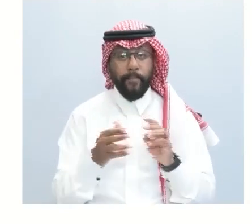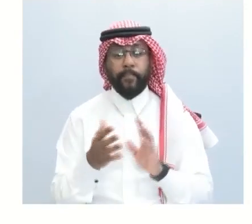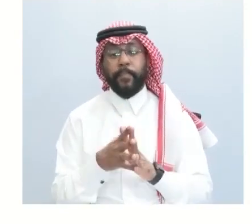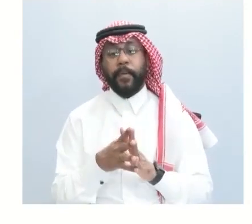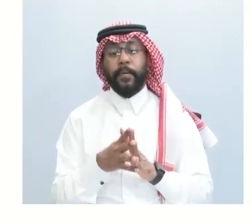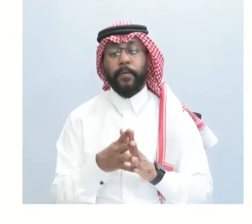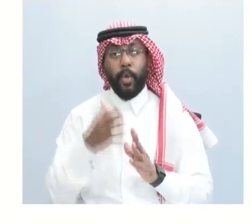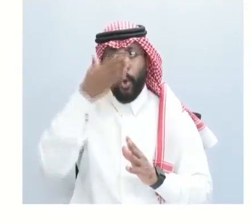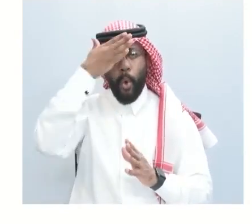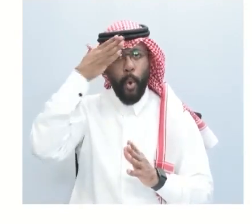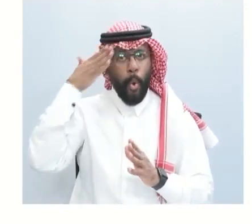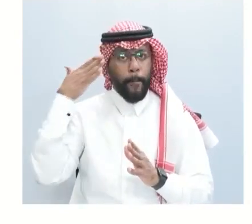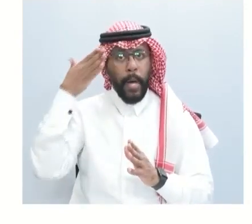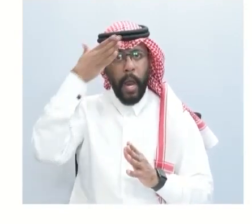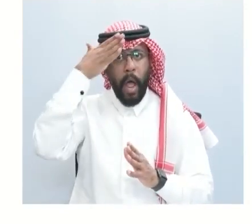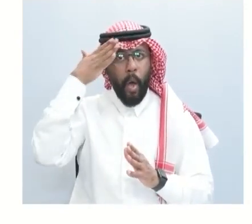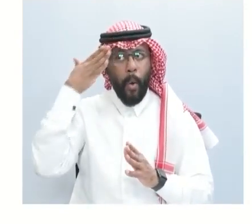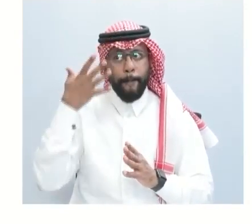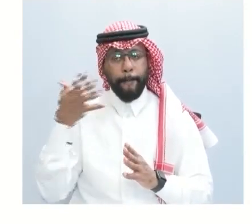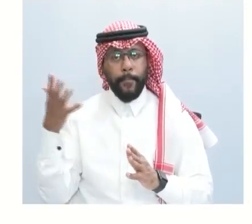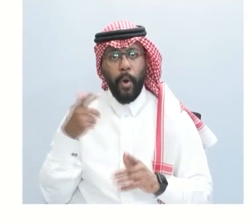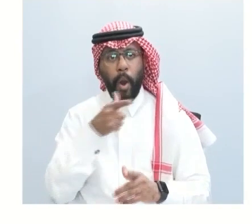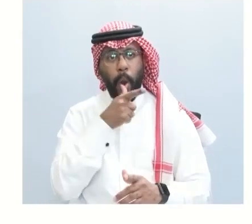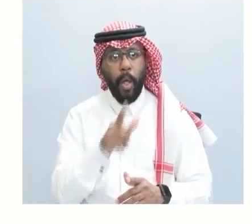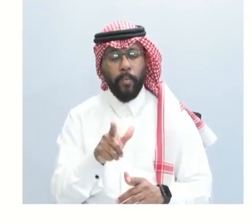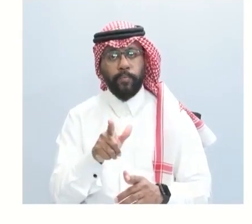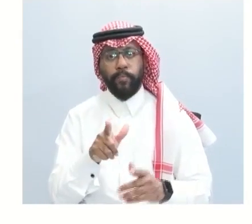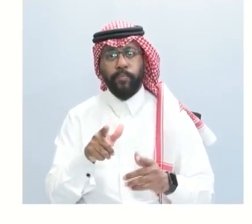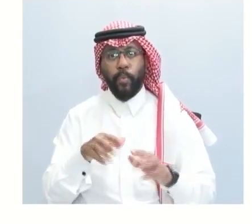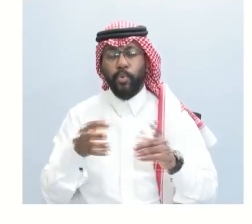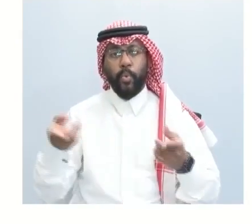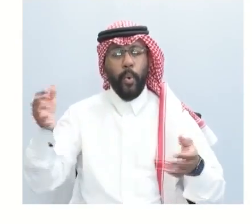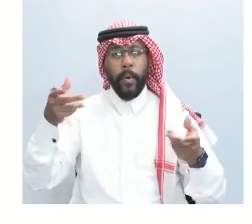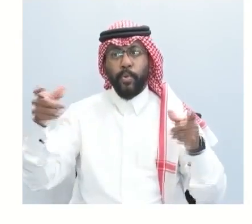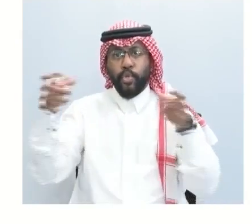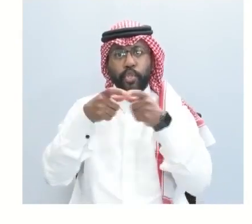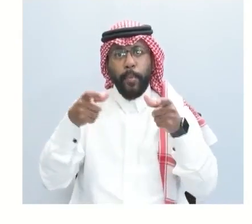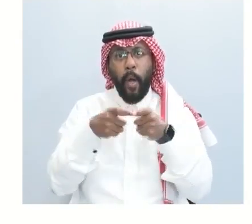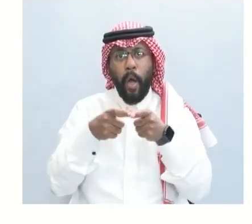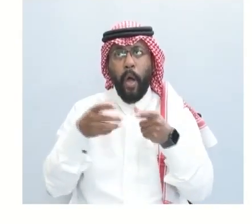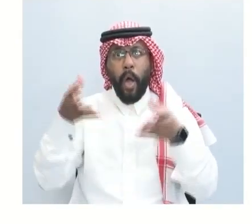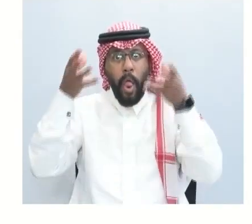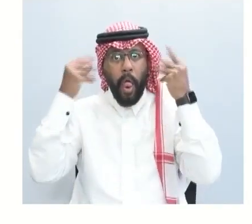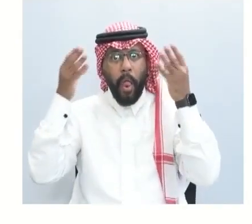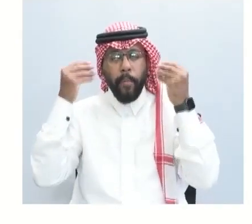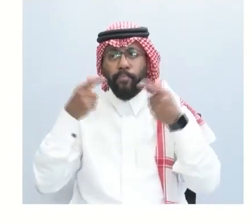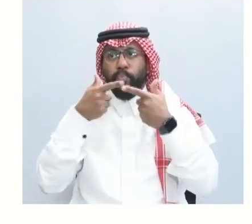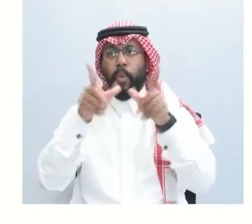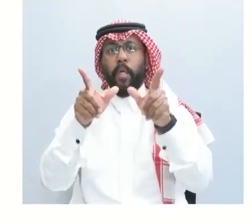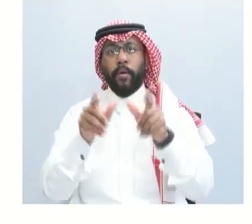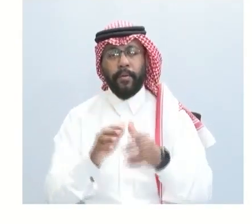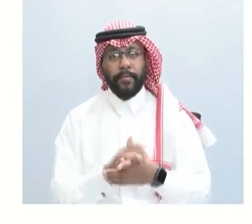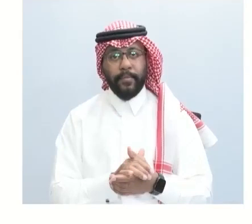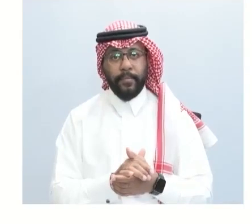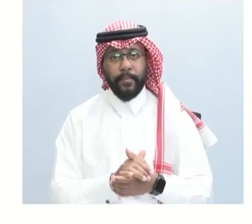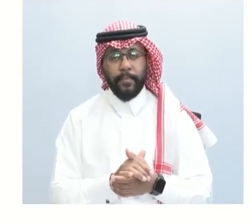احد الخبراء هنا احد الخبراء يقدم ورقه عمل في مؤتمر علمي هنا على هذا الموقف منتمي الى الخطابه